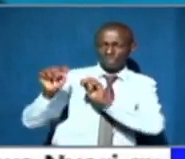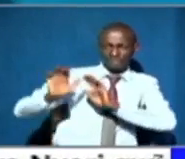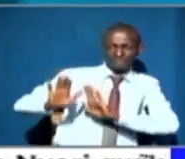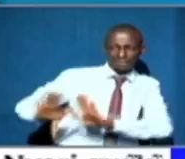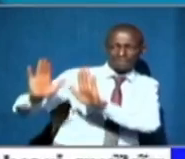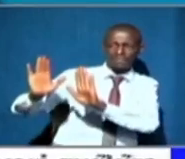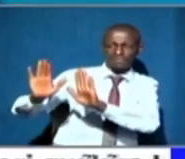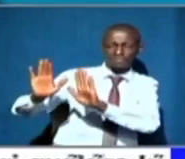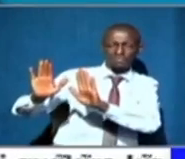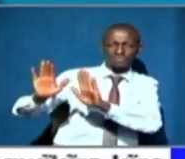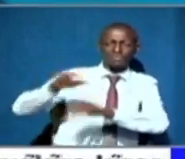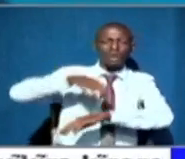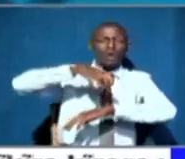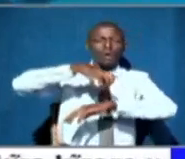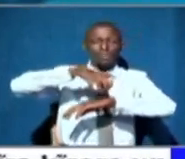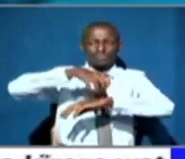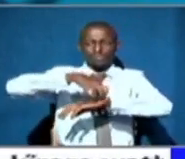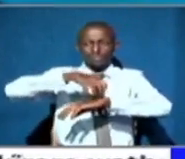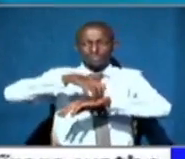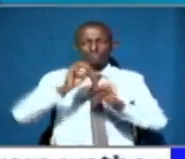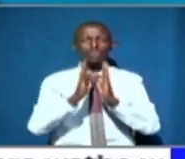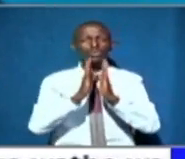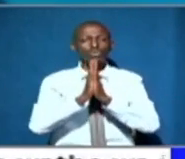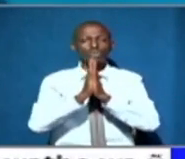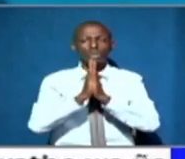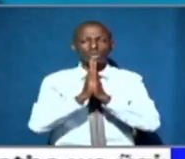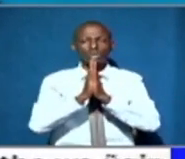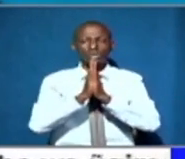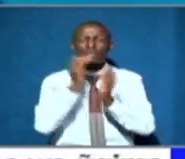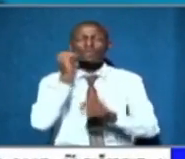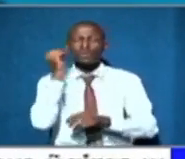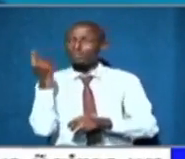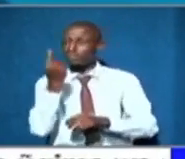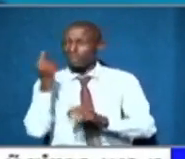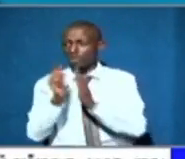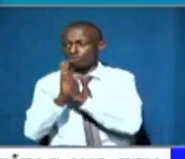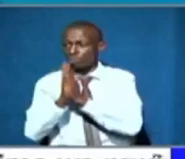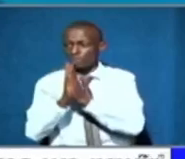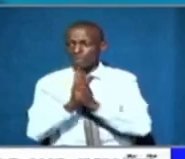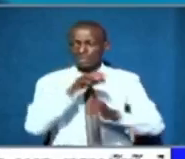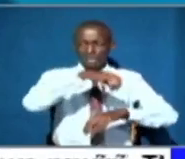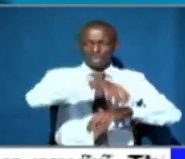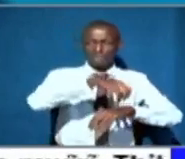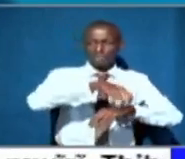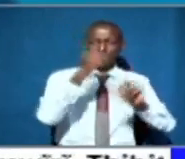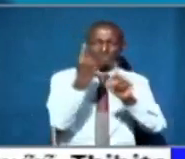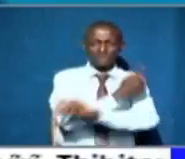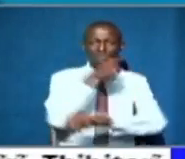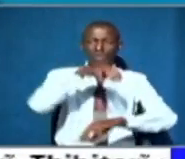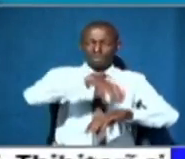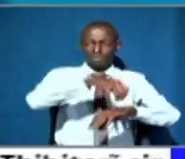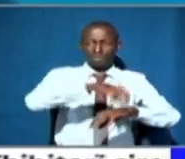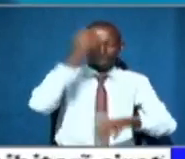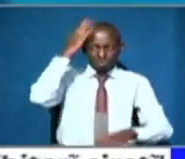maudu mudhigitine guthikuhoya niwe mudu ahoete emucie wike na mudhigitine ni different muno. Mudhigitine ni umenyaga uyu ni